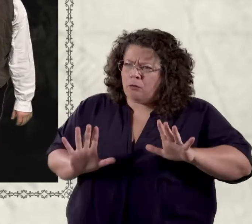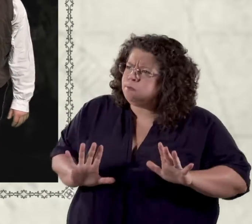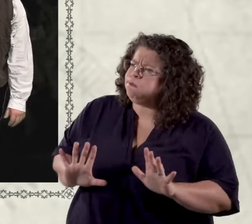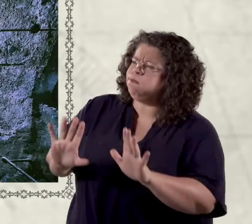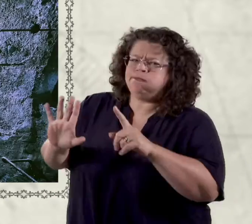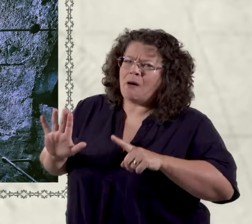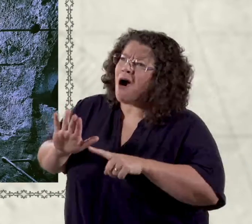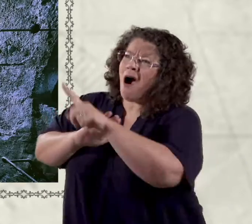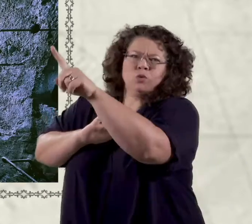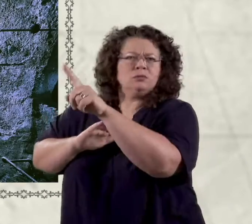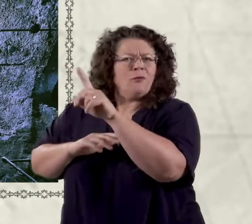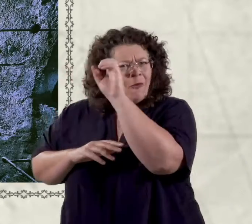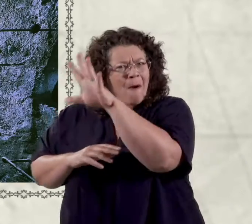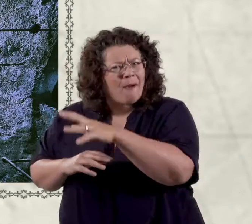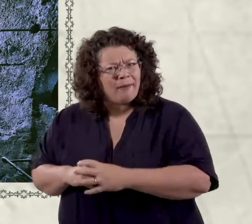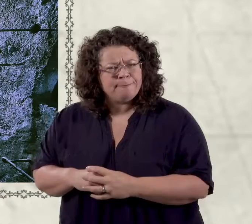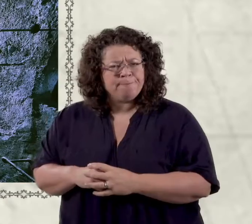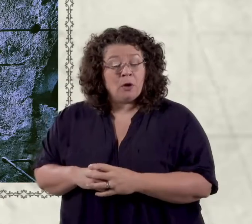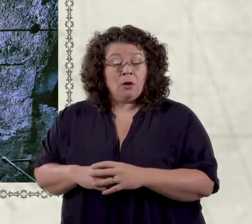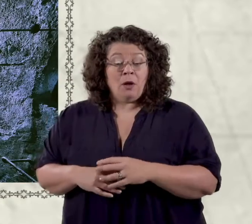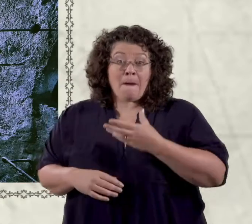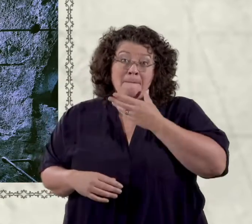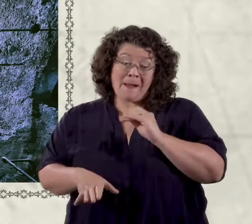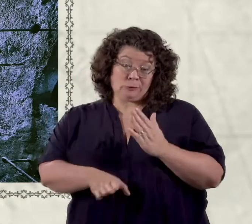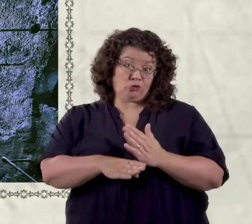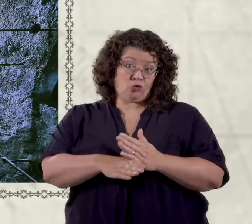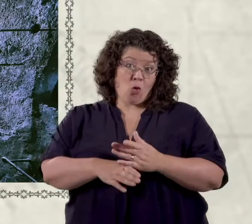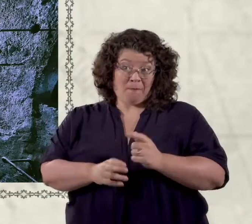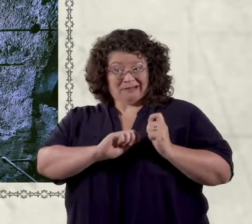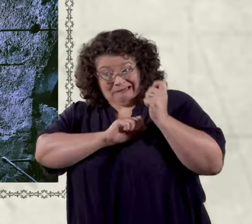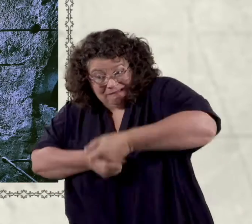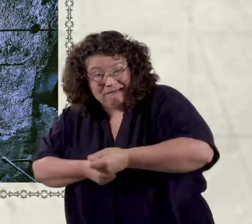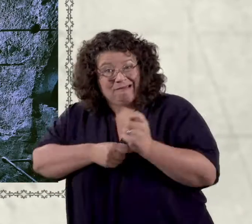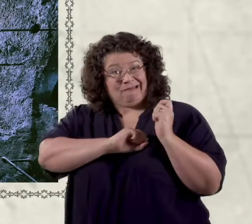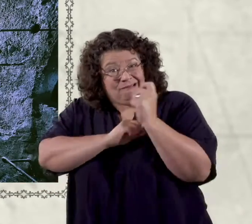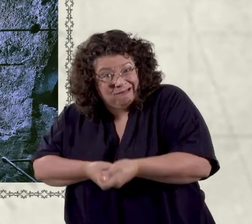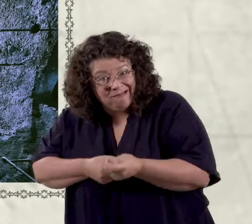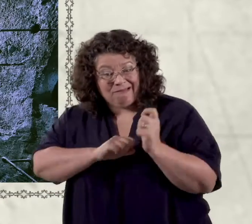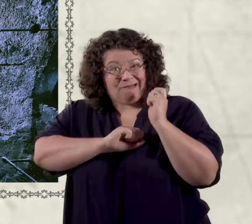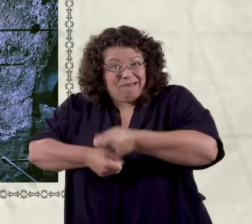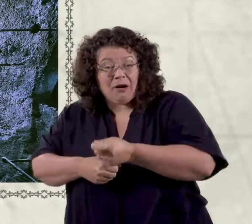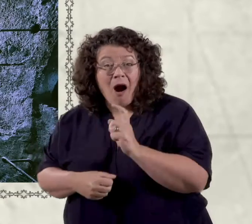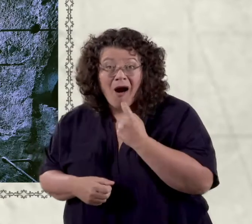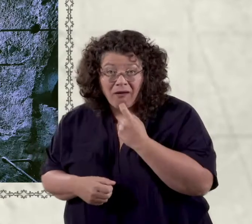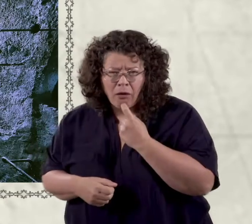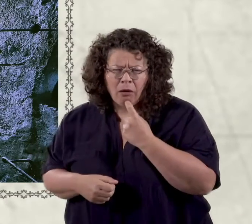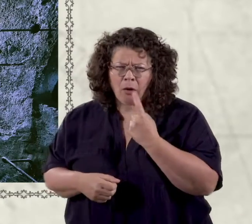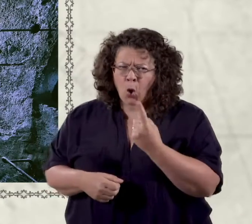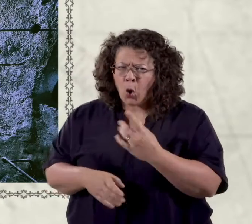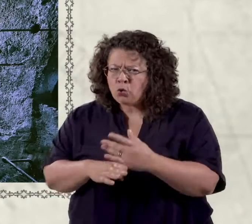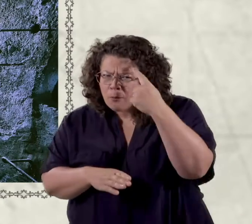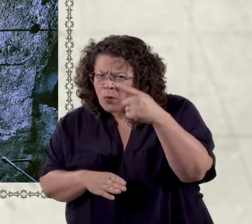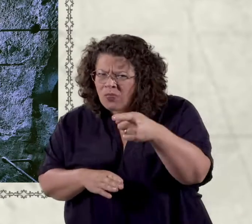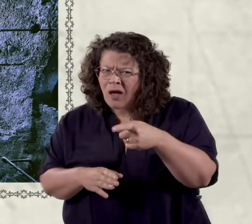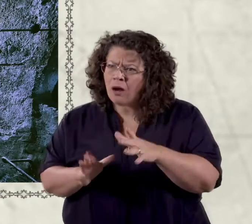pwll. Felly, os gwaith y dynion wedi cloddio am y haearn, gwaith pwy oedd y felly i drosglwyddo'r